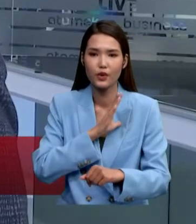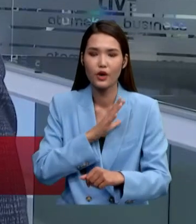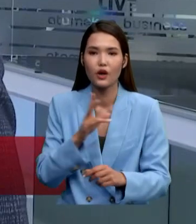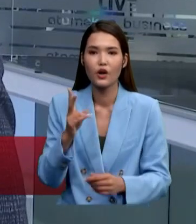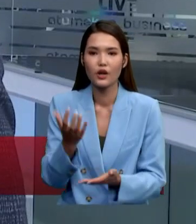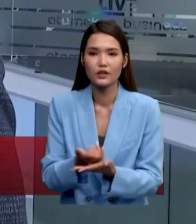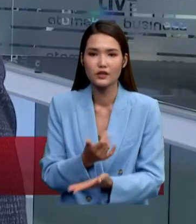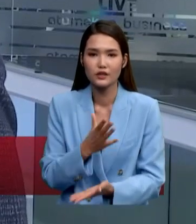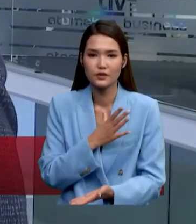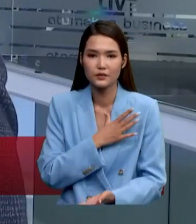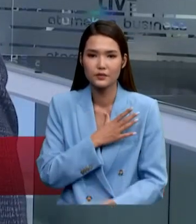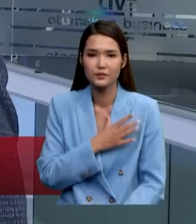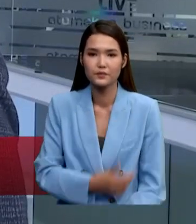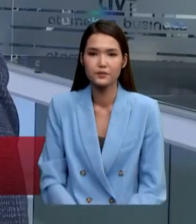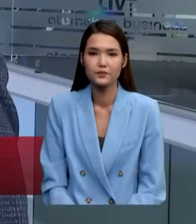комиксы, которые